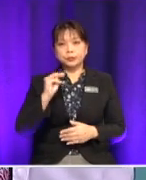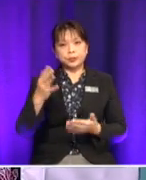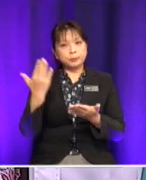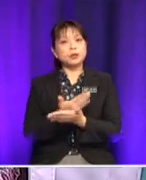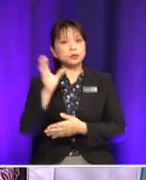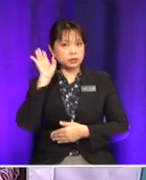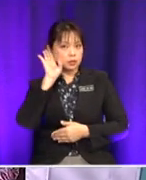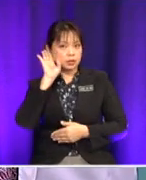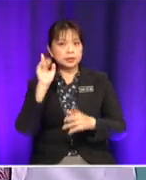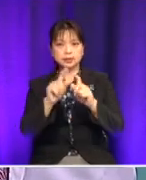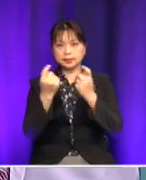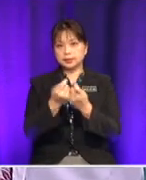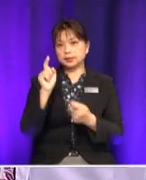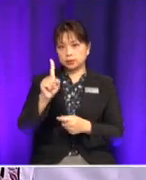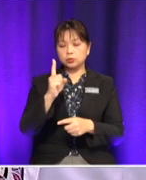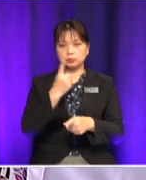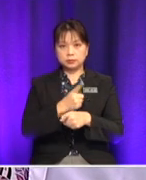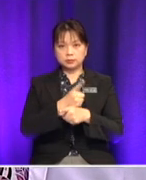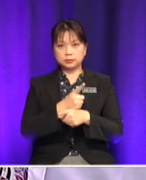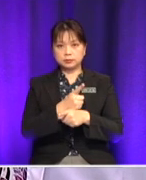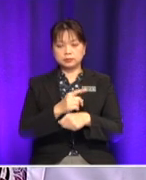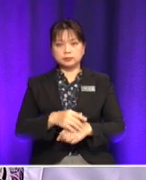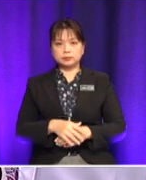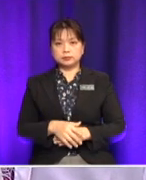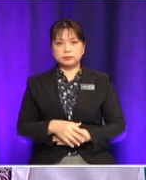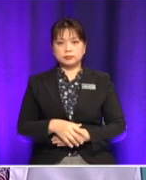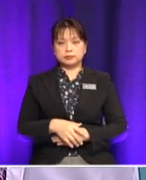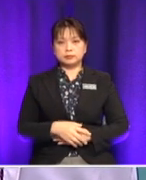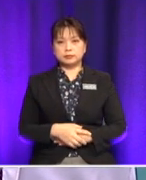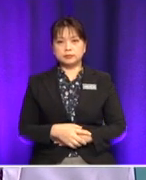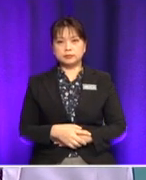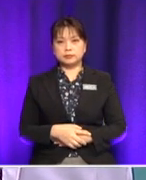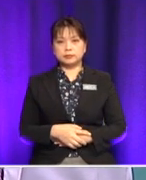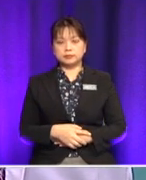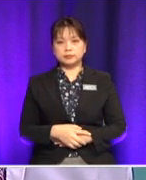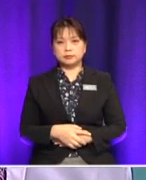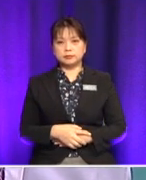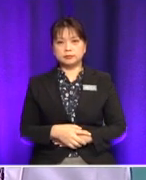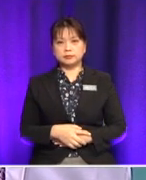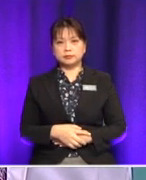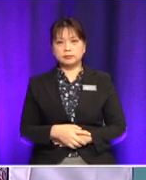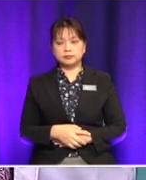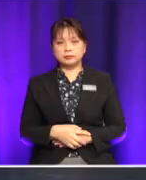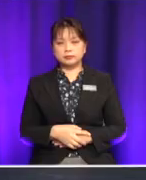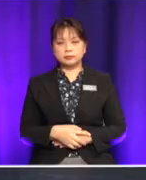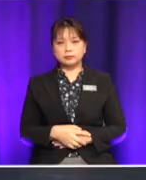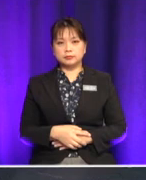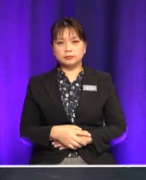tingkat kesatu sudah lama itu ya lama